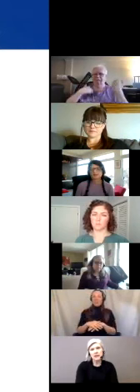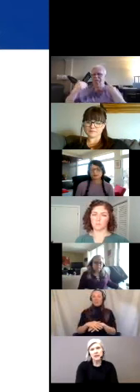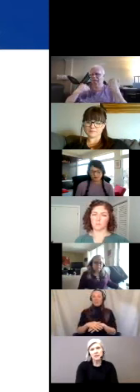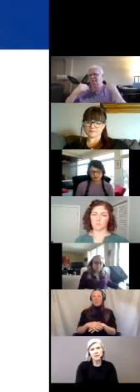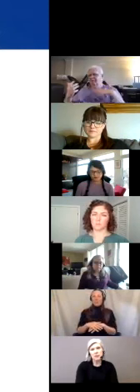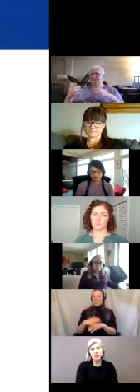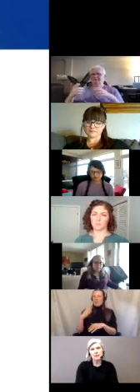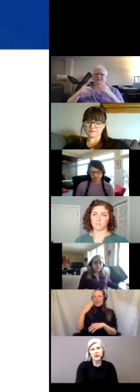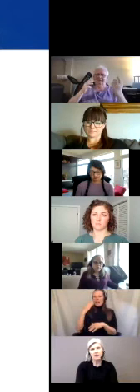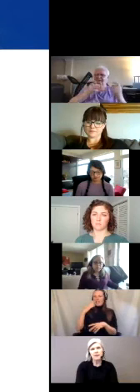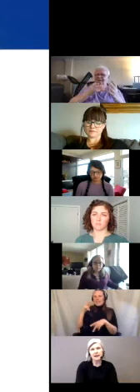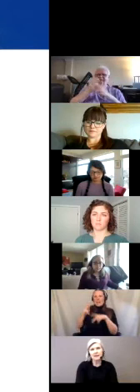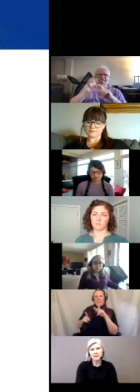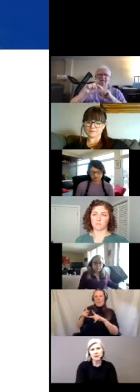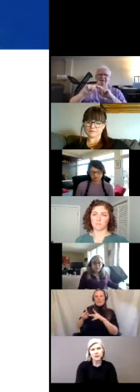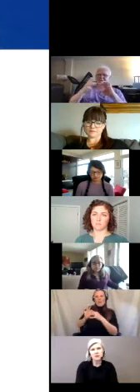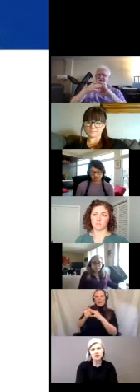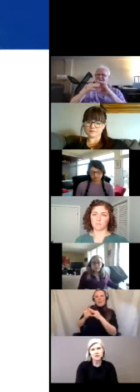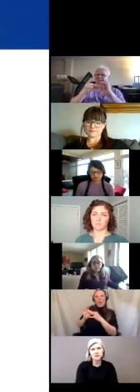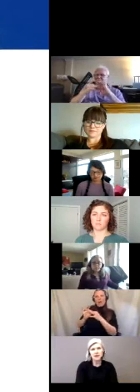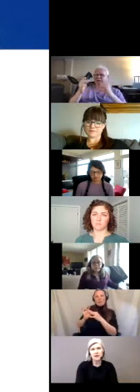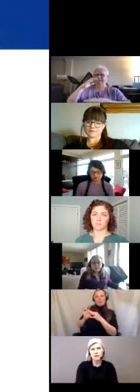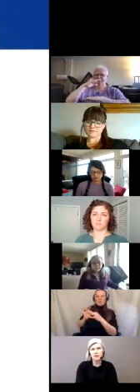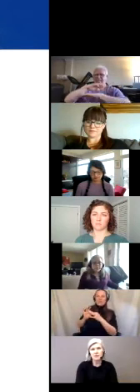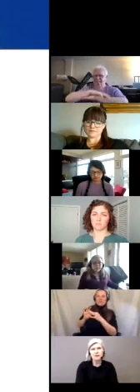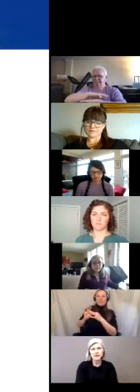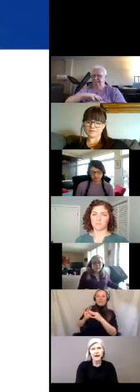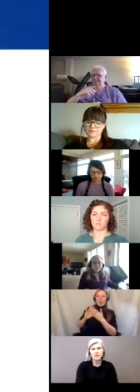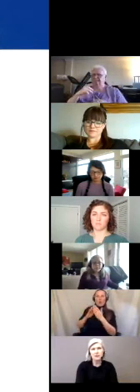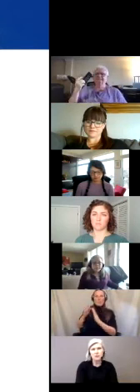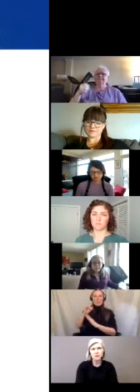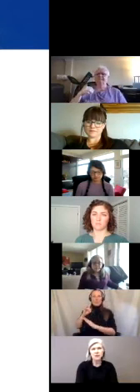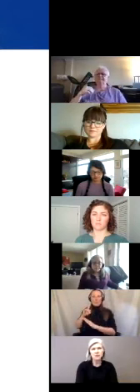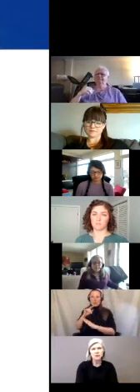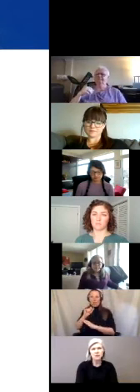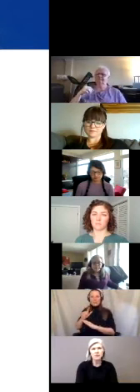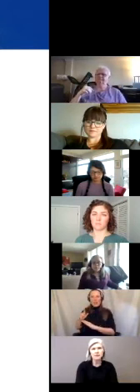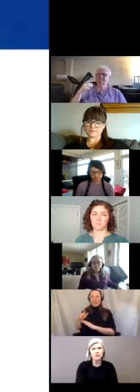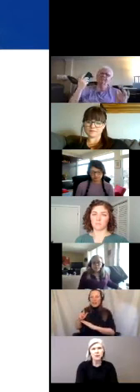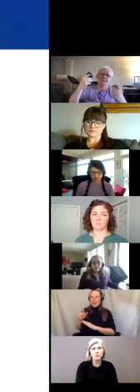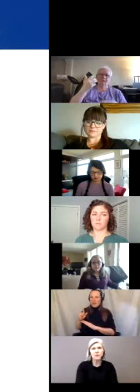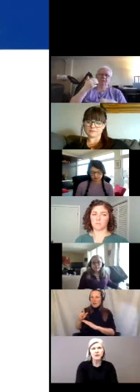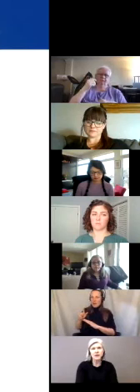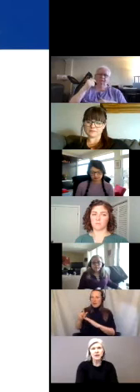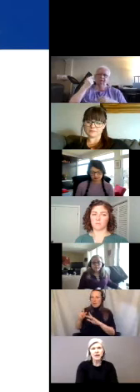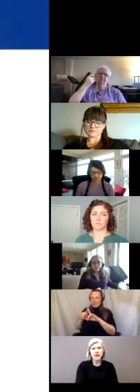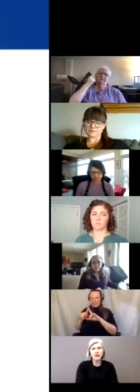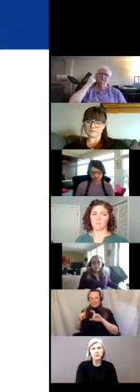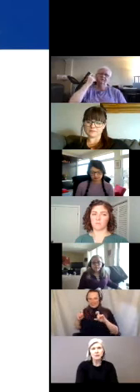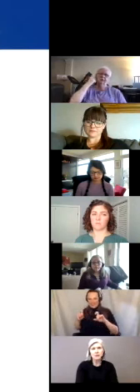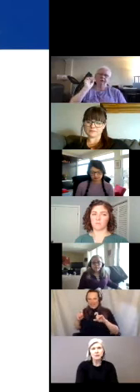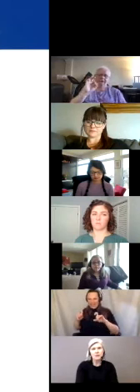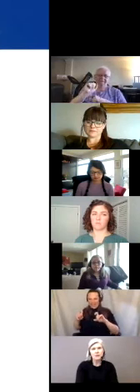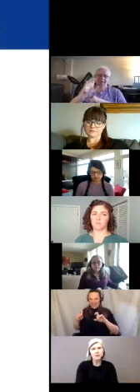Je sais que certains membres de la communauté des malentendants ont utilisé différentes formes pour